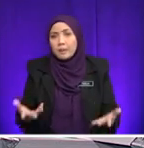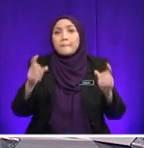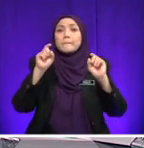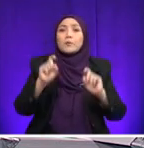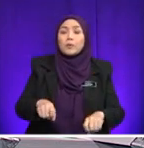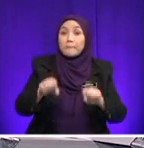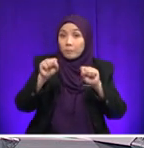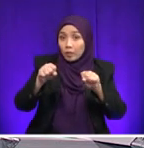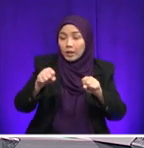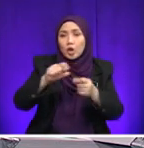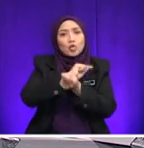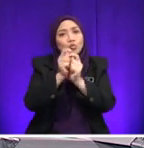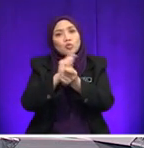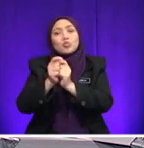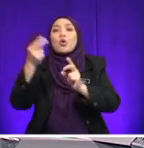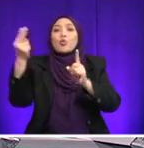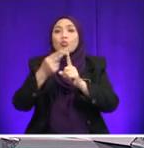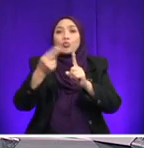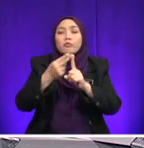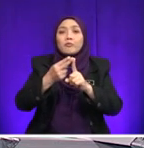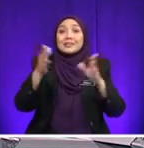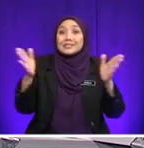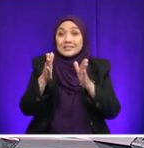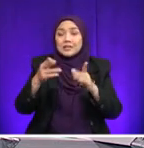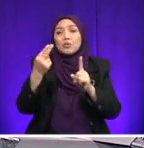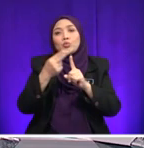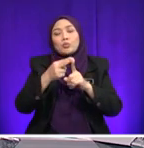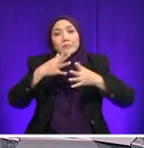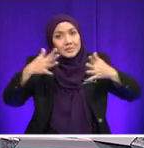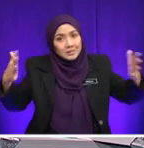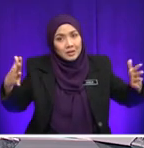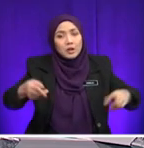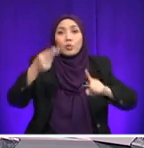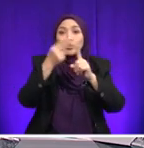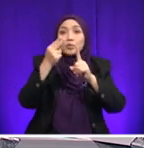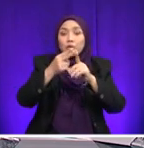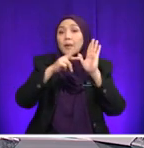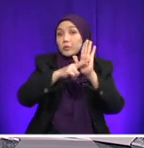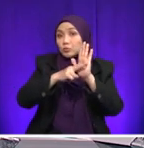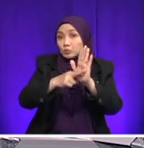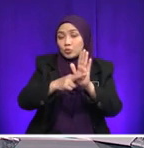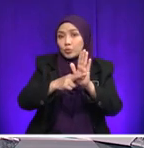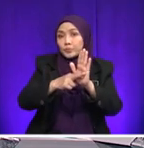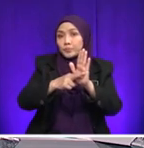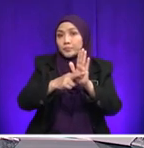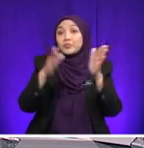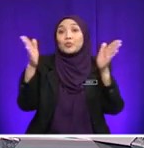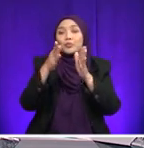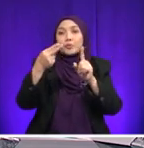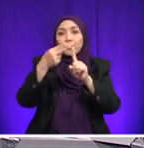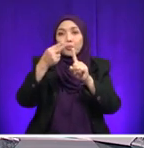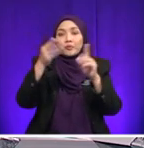penulisan menggunakan huruf besar atau huruf kecil jadi huruf kecil akan merujuk kepada Sisi jadi